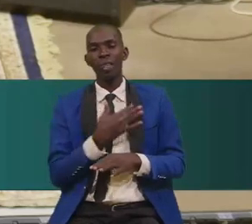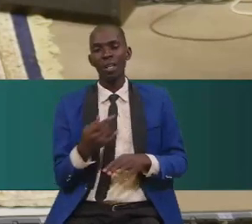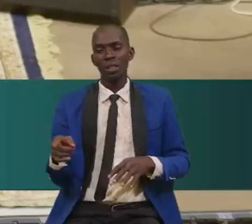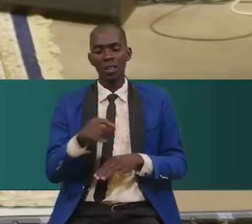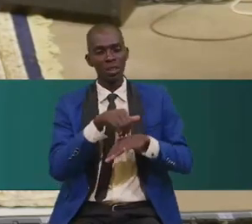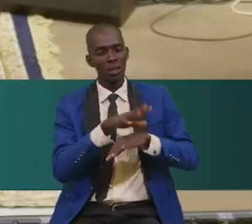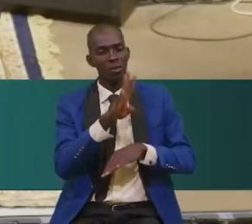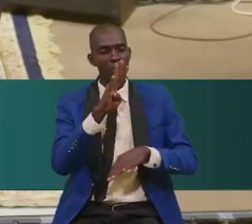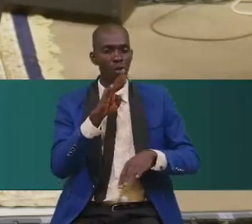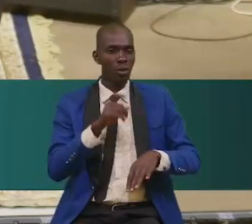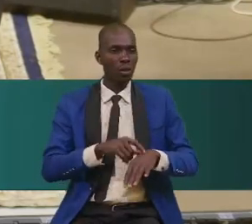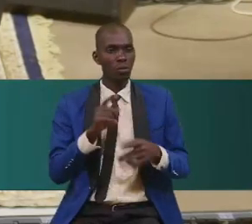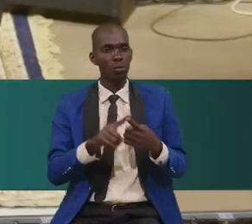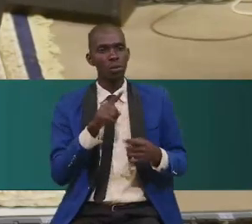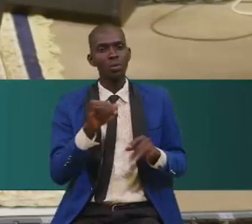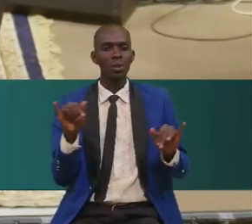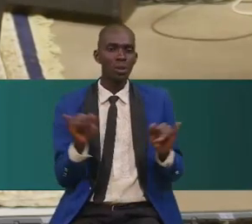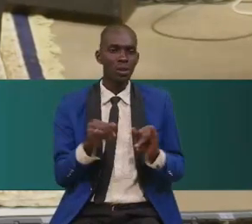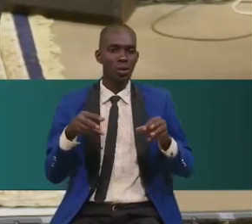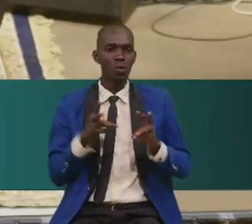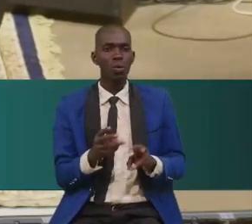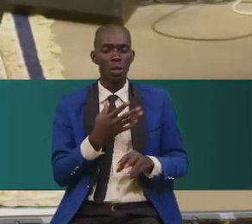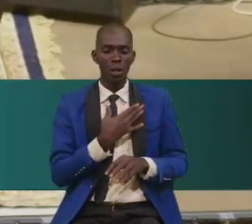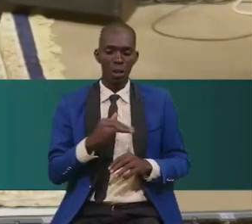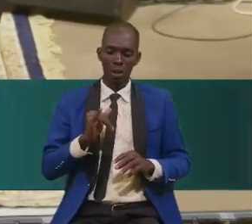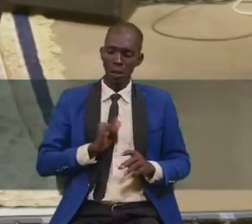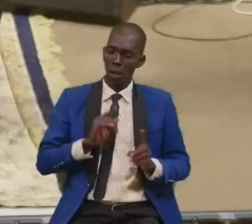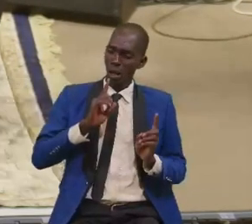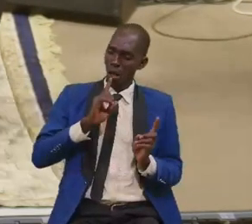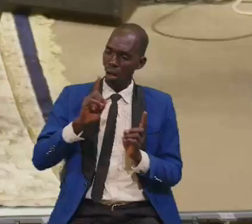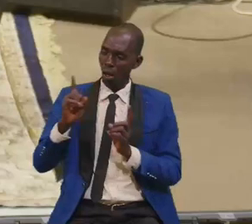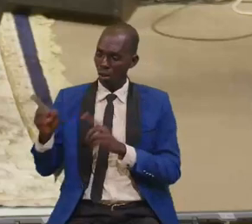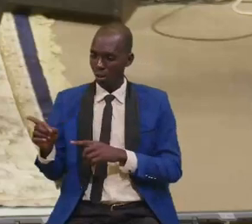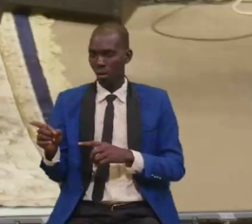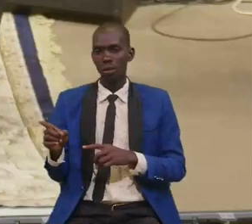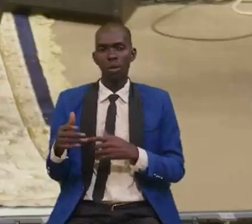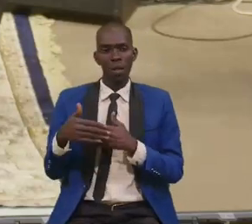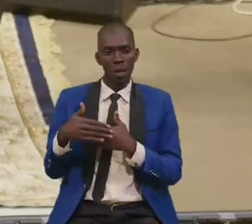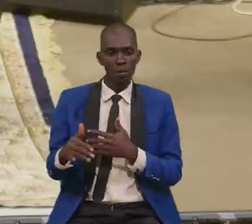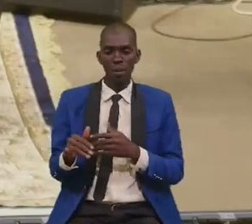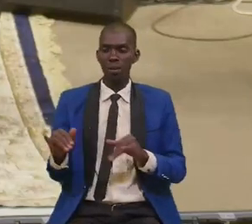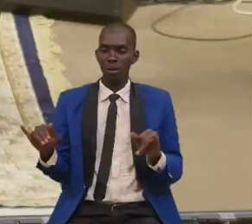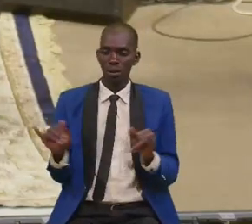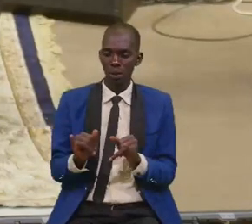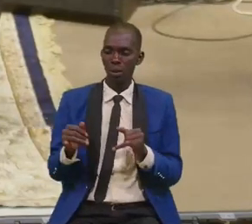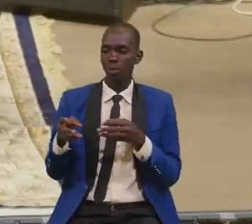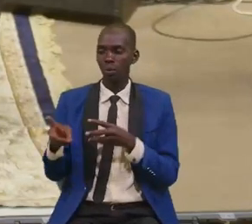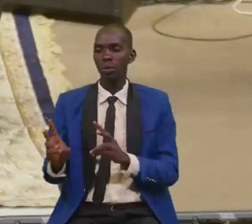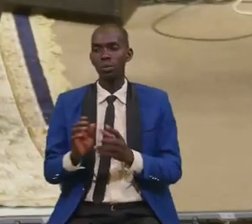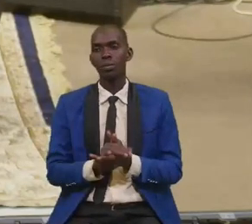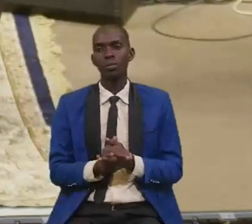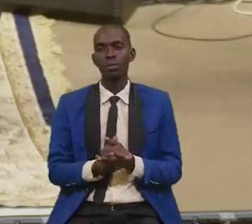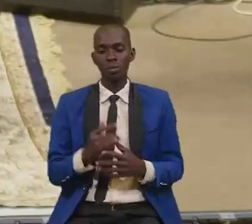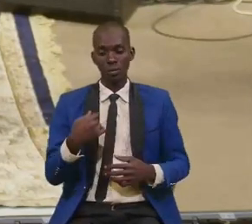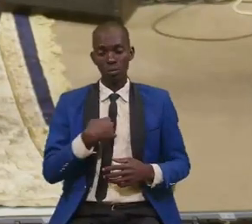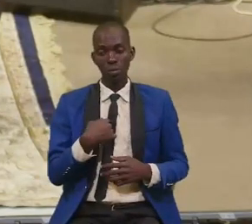m'adressèrent 4 fois la même demande et je leur fis la même réponse.